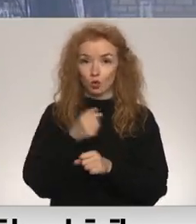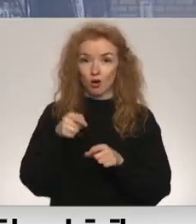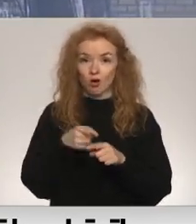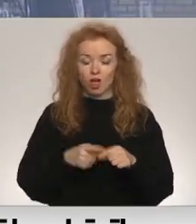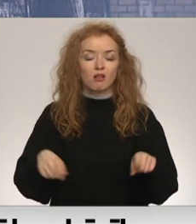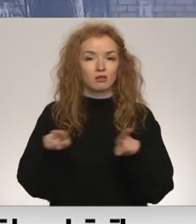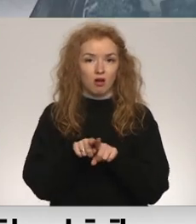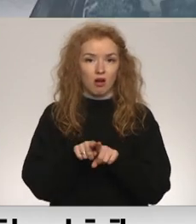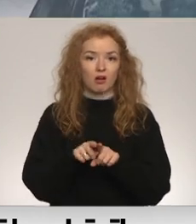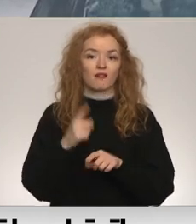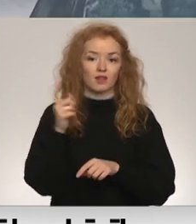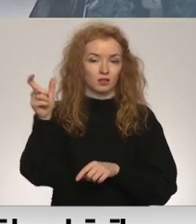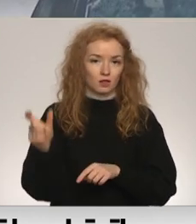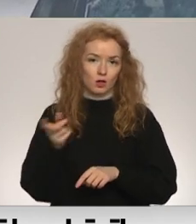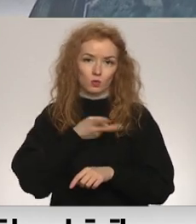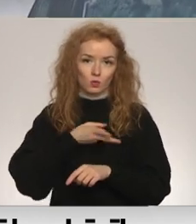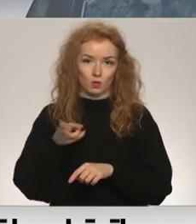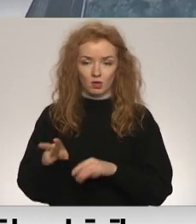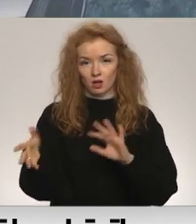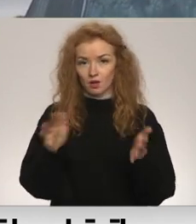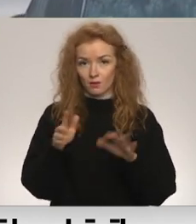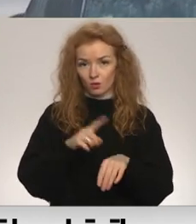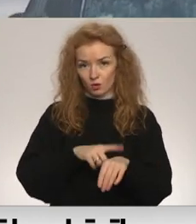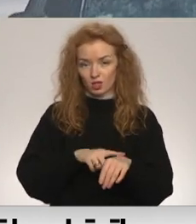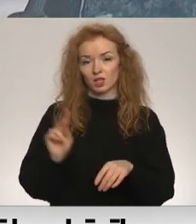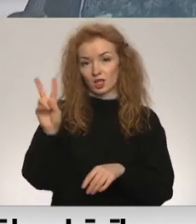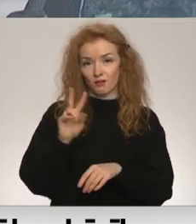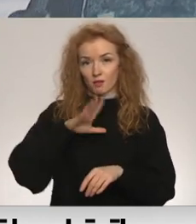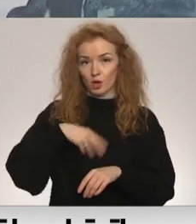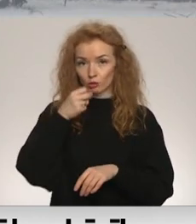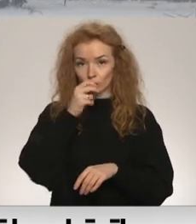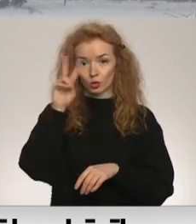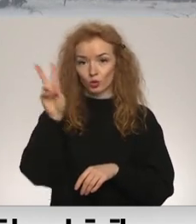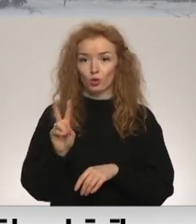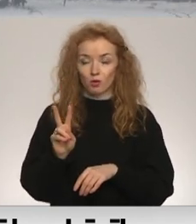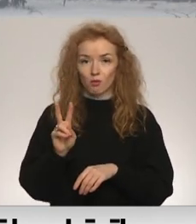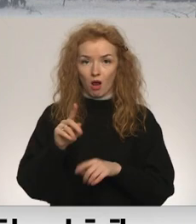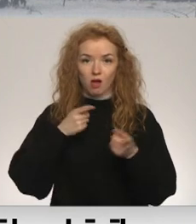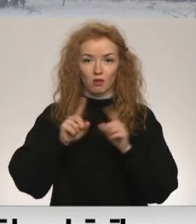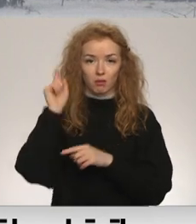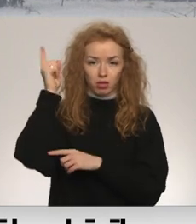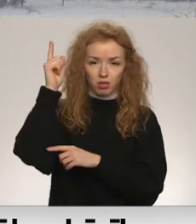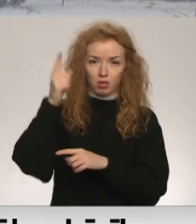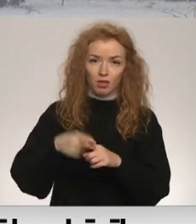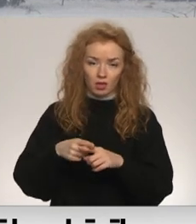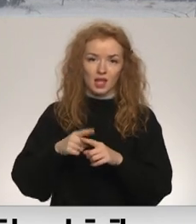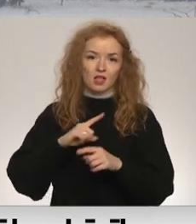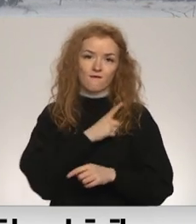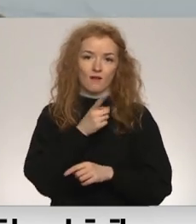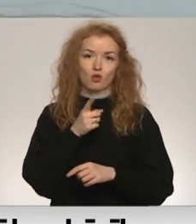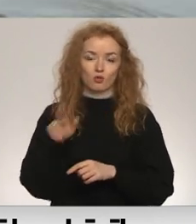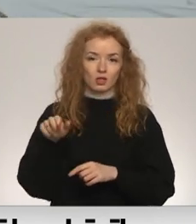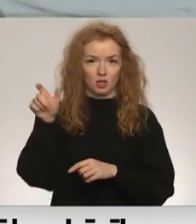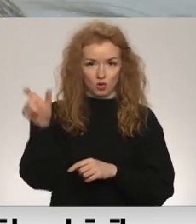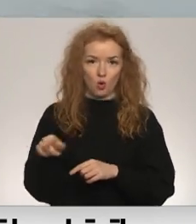vētrai bijis arī letāls iznākums. Ap 14:00 pēcpusdienā Jūrmalā krītoši zars traumējis padzīvojuši sievieti, kur